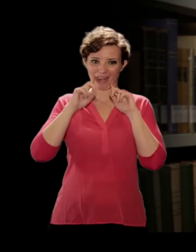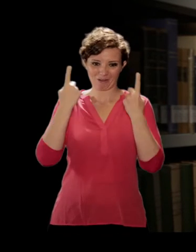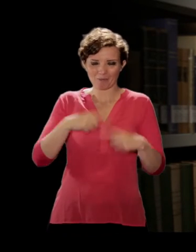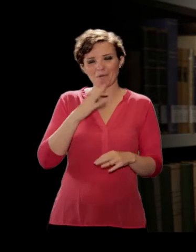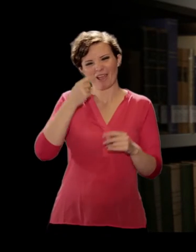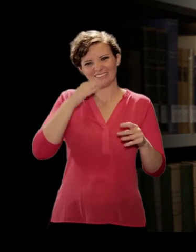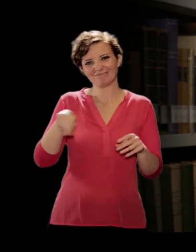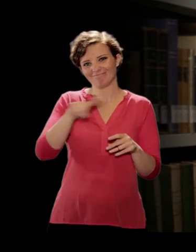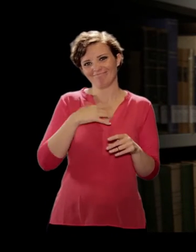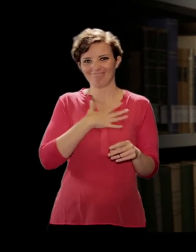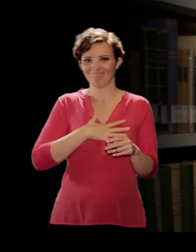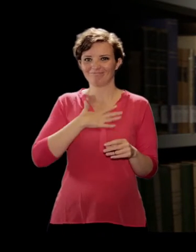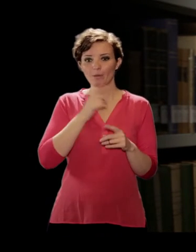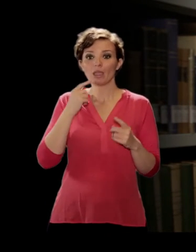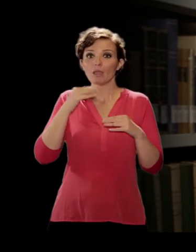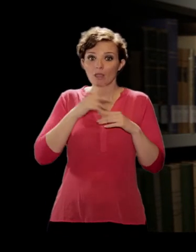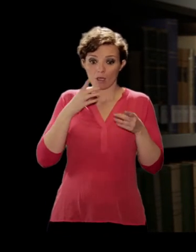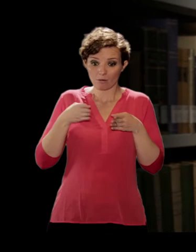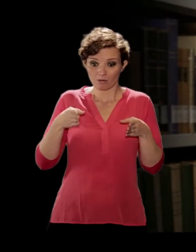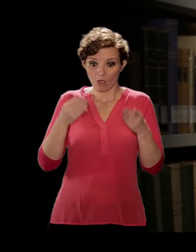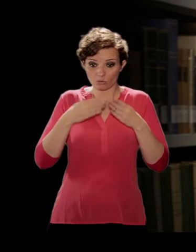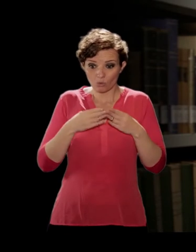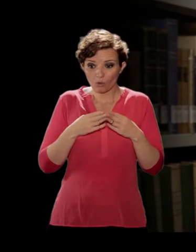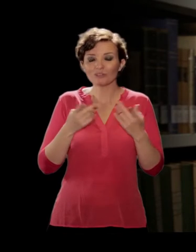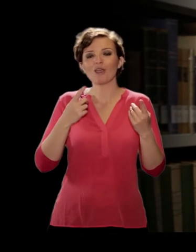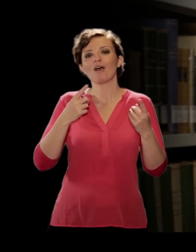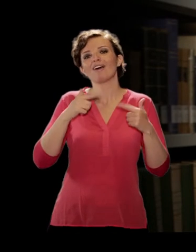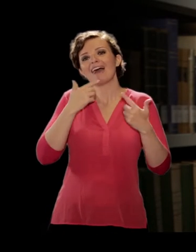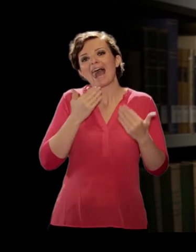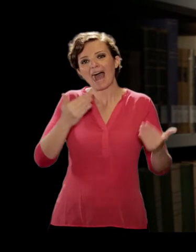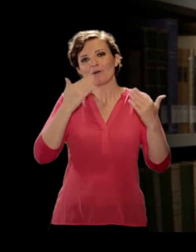troverete ampia soddisfazione durante il percorso di studi e fuori da qui nella